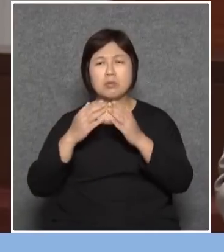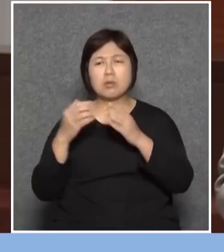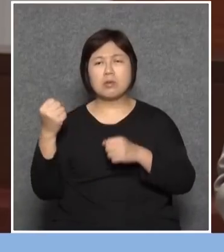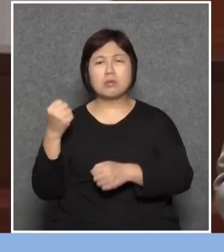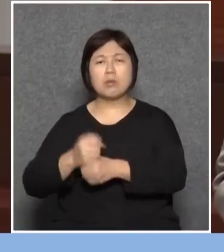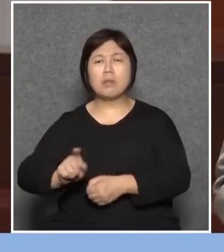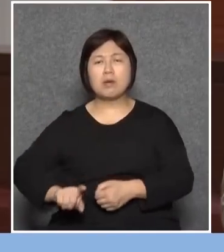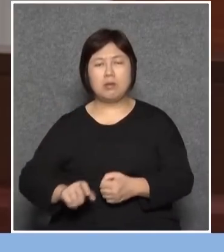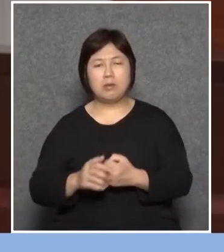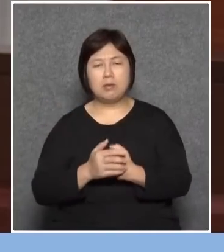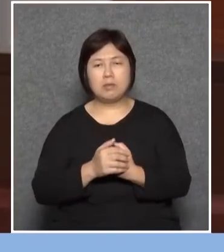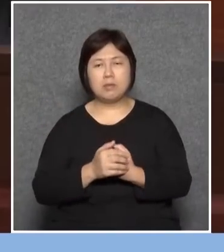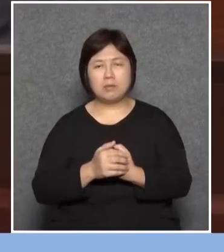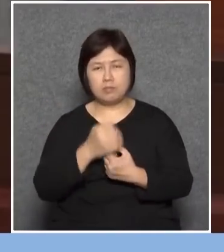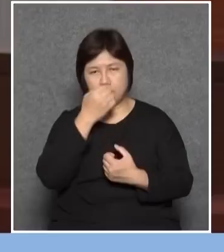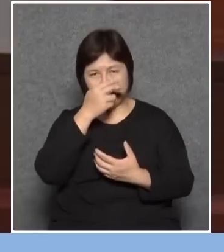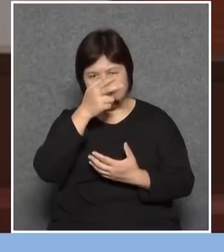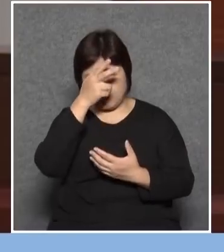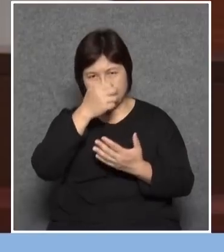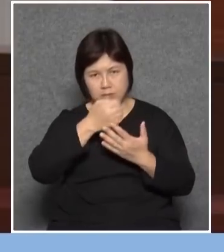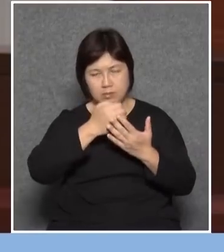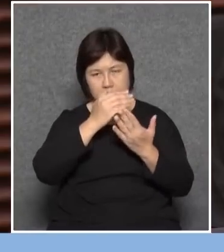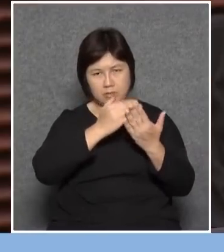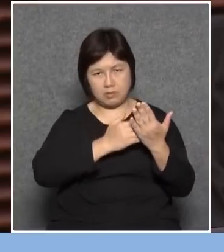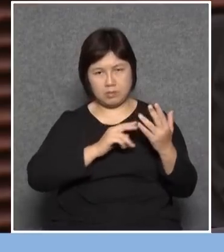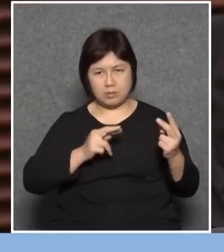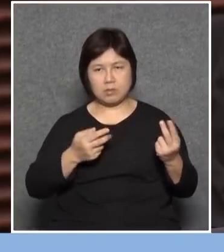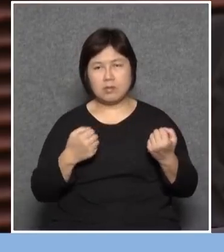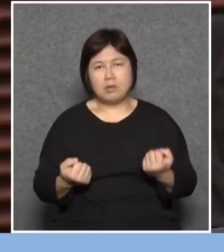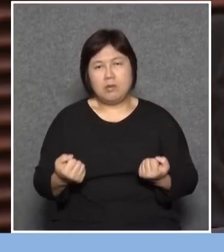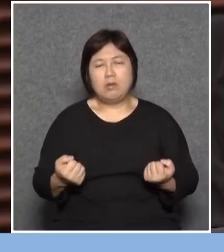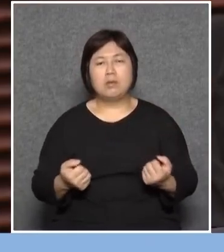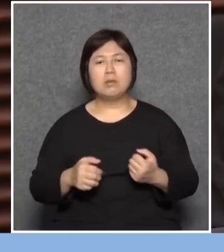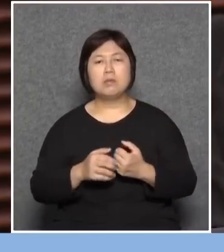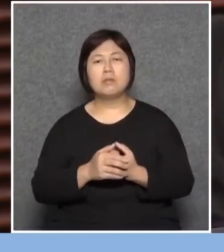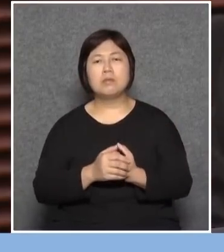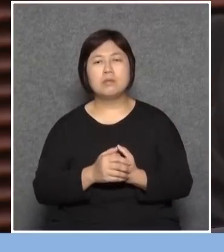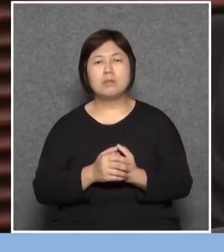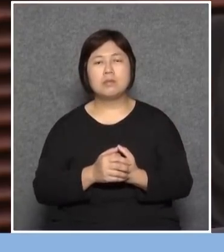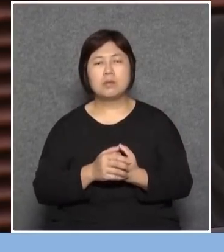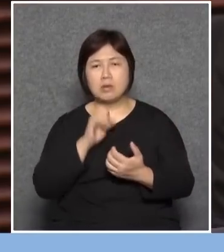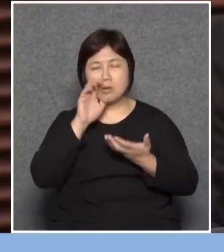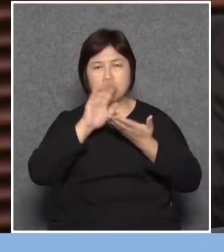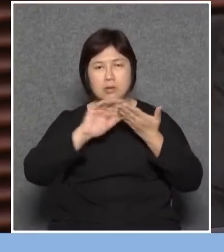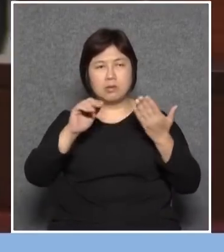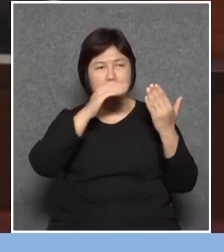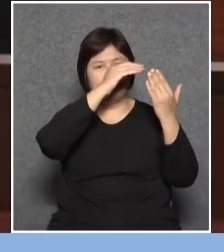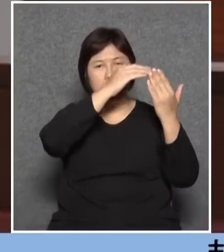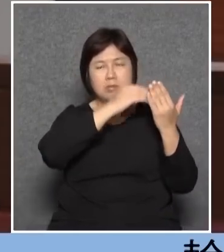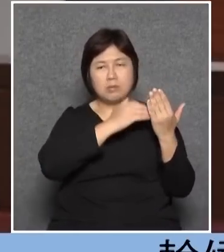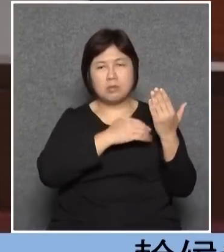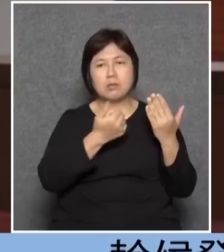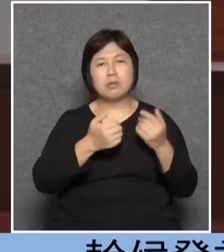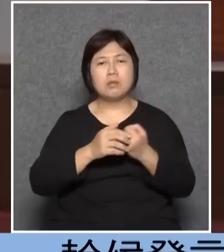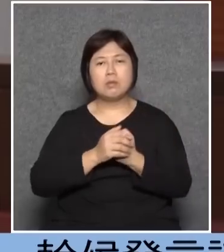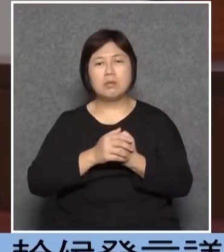咪？香港嘅政制發展咪就係咁咯？係咪啊？喂，講明係循序漸進好啦。